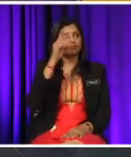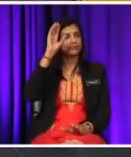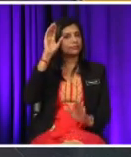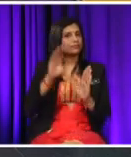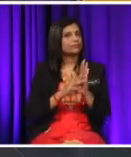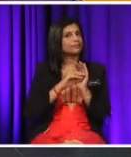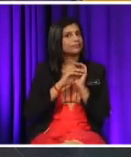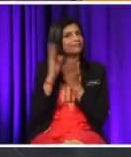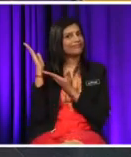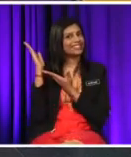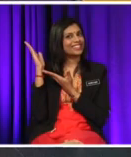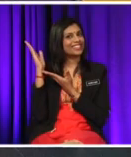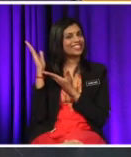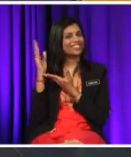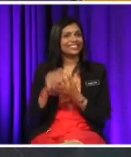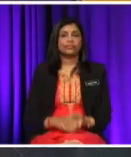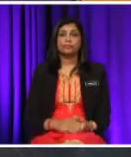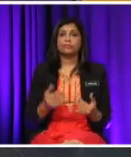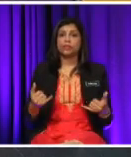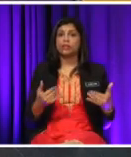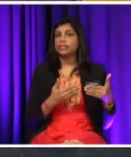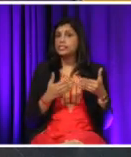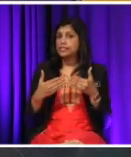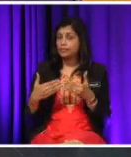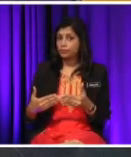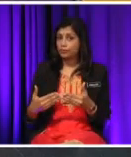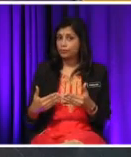baik tidak lagi kita sambung terus